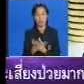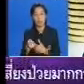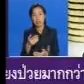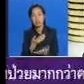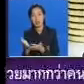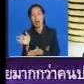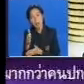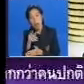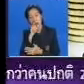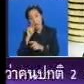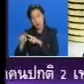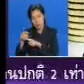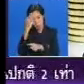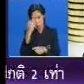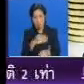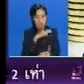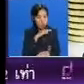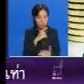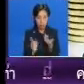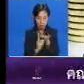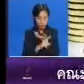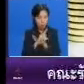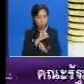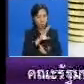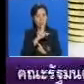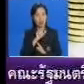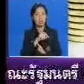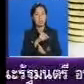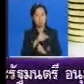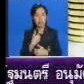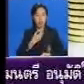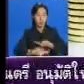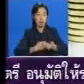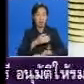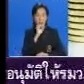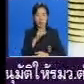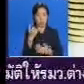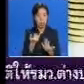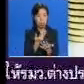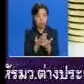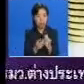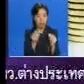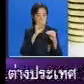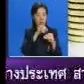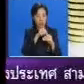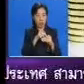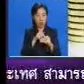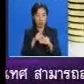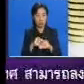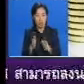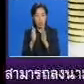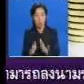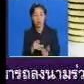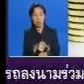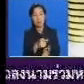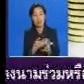าราคาหมูนั้นนะฮะมีการปรับขึ้นมาอยู่ที่120บาทต่อกิโลกรัมนะครับก็แม่ค้าก็บอกนะครับว่าการปรับขึ้นของราคานั้นส่งผลให้ในการบริโภ